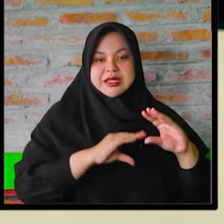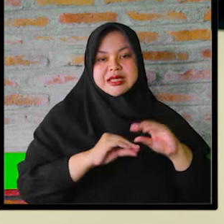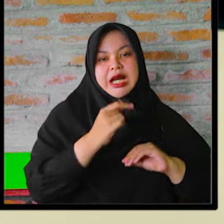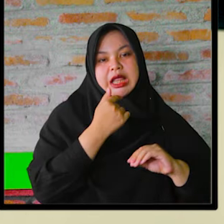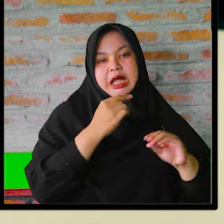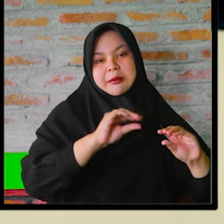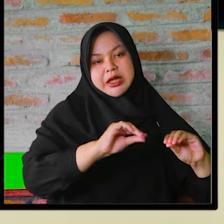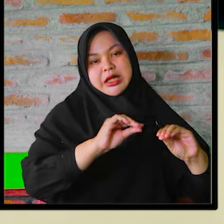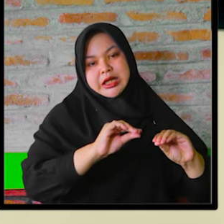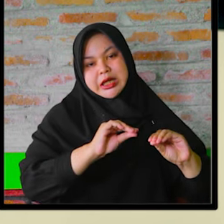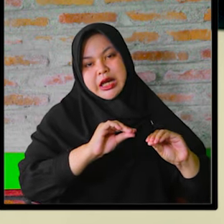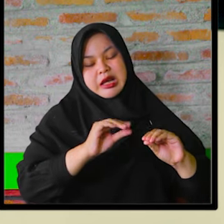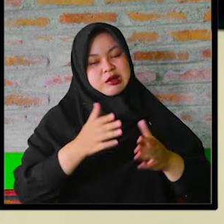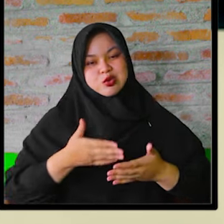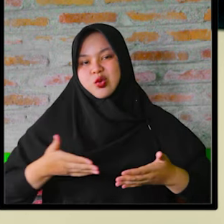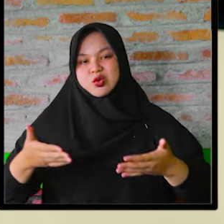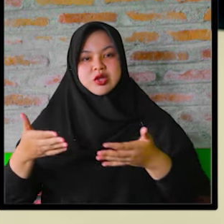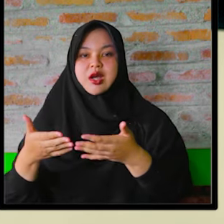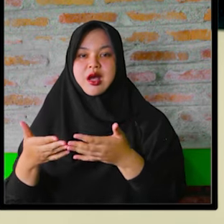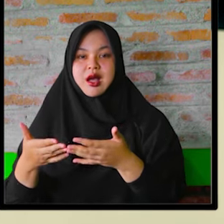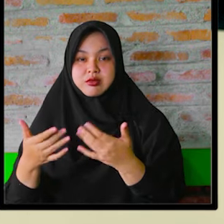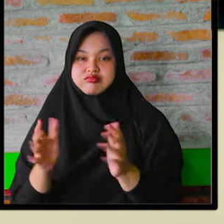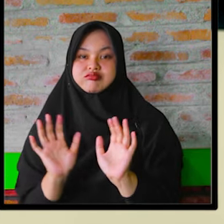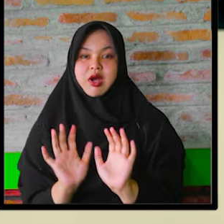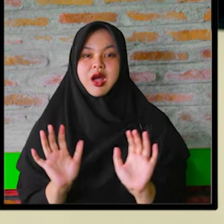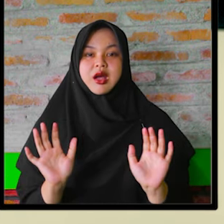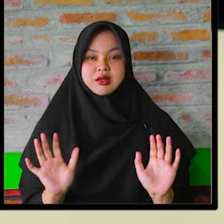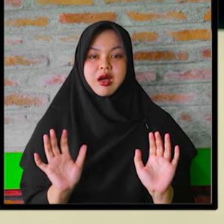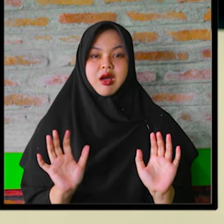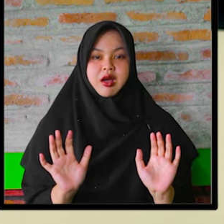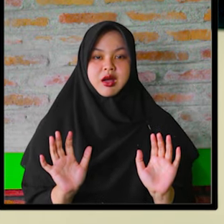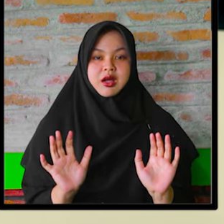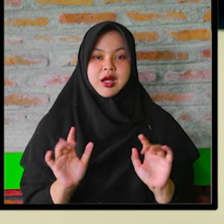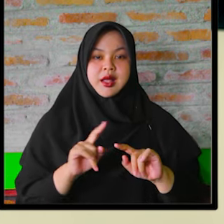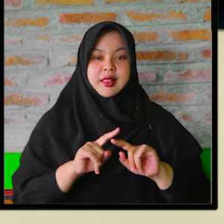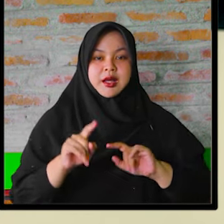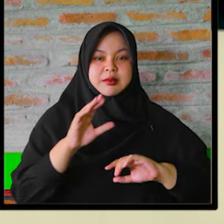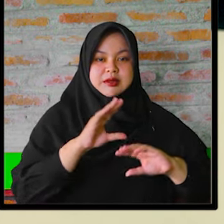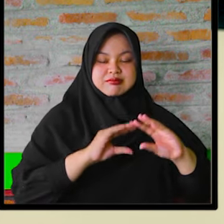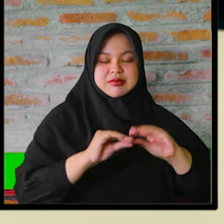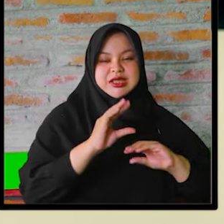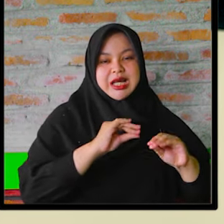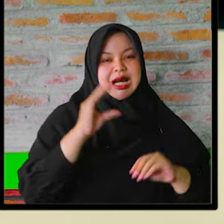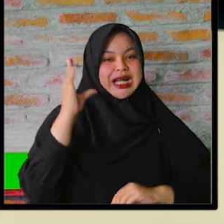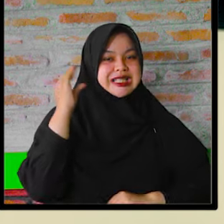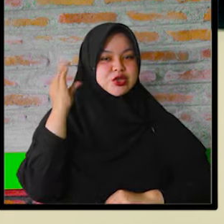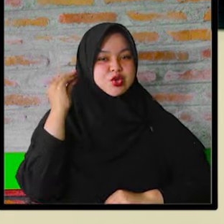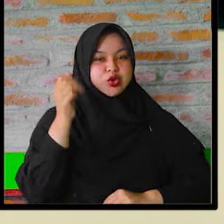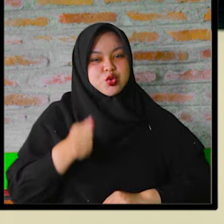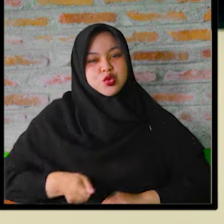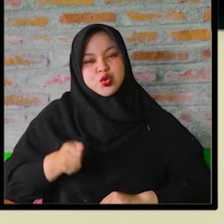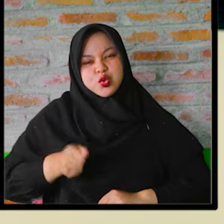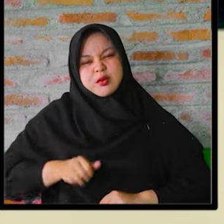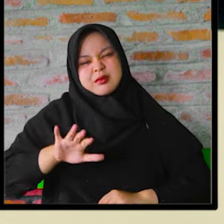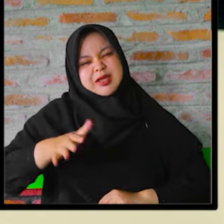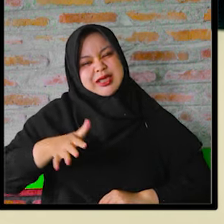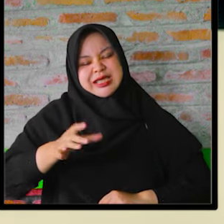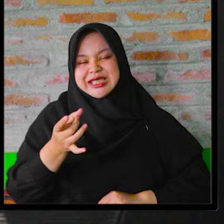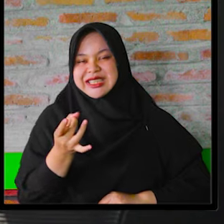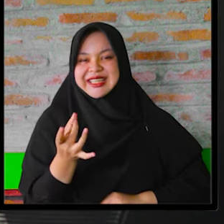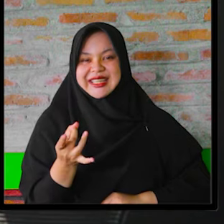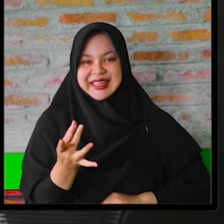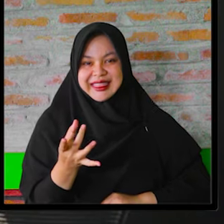kemudian sosial itu sudah banyak tapi di bidang isu hukum masih relatif sedikit Nah